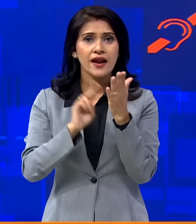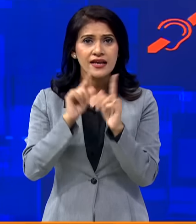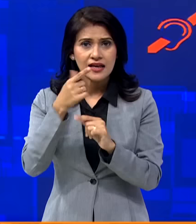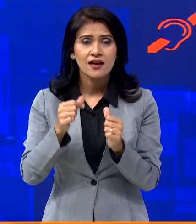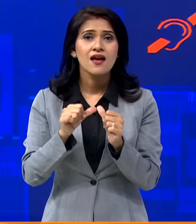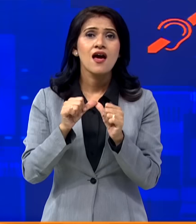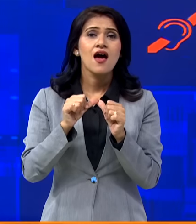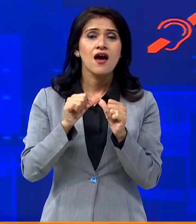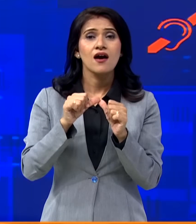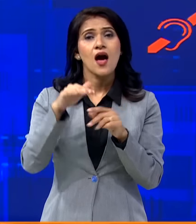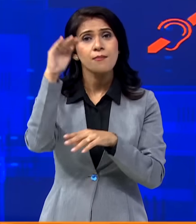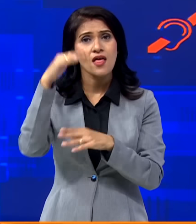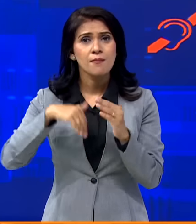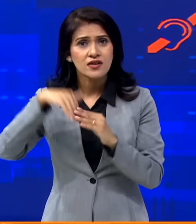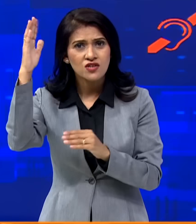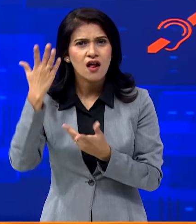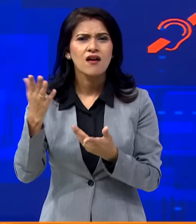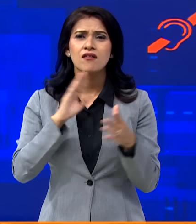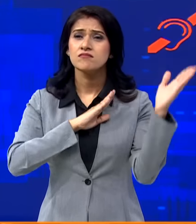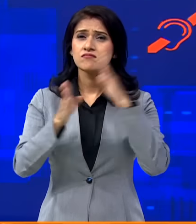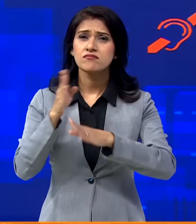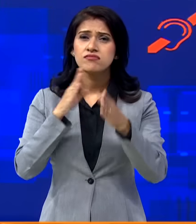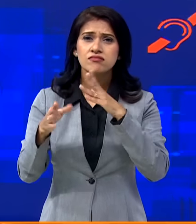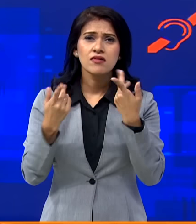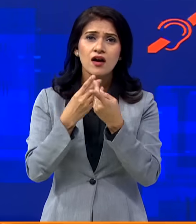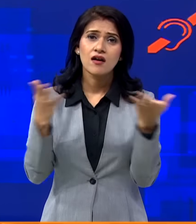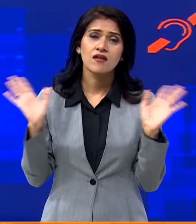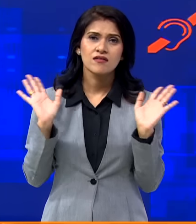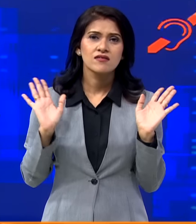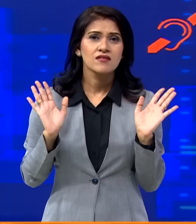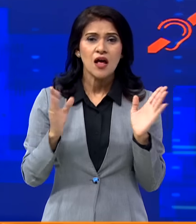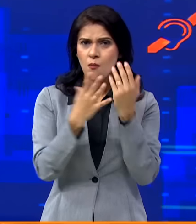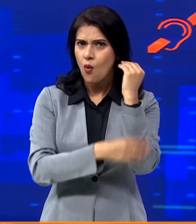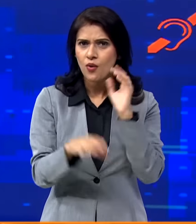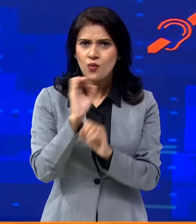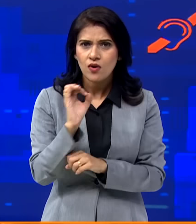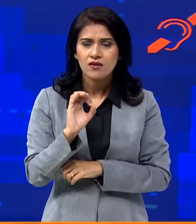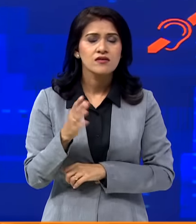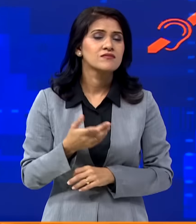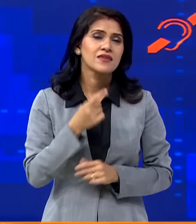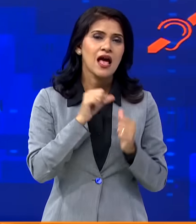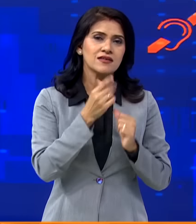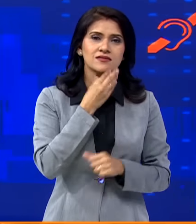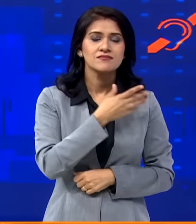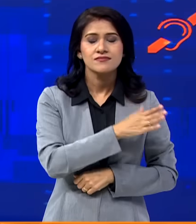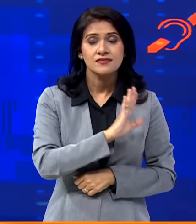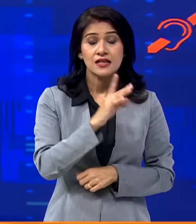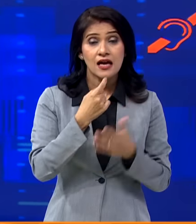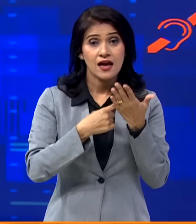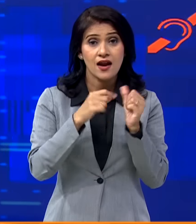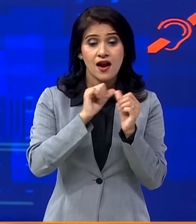को देखा राहुल गांधी जी की आंख प पता नहीं किसने क्या पट्टी बांध दी है कौन सा चश्मा लगा दिया